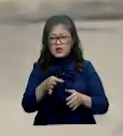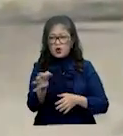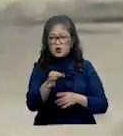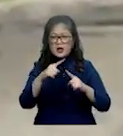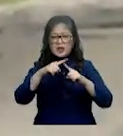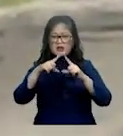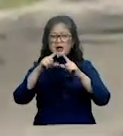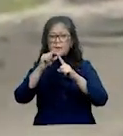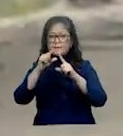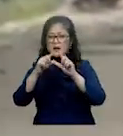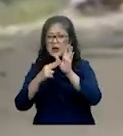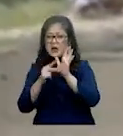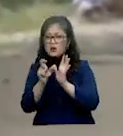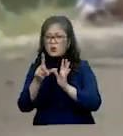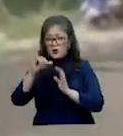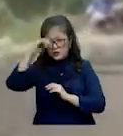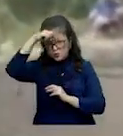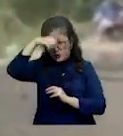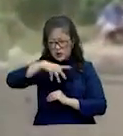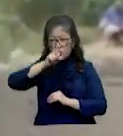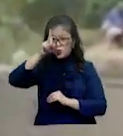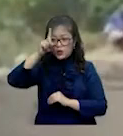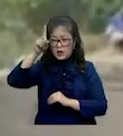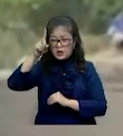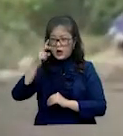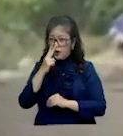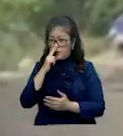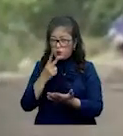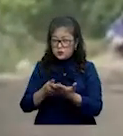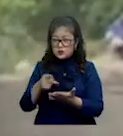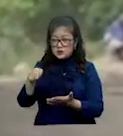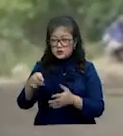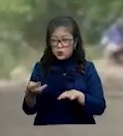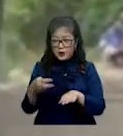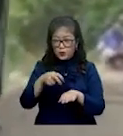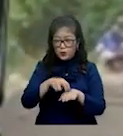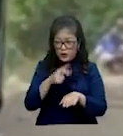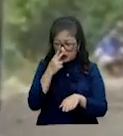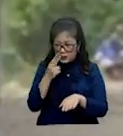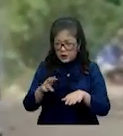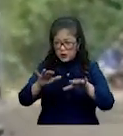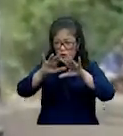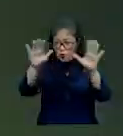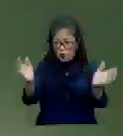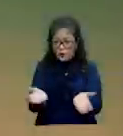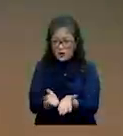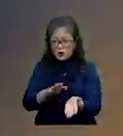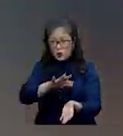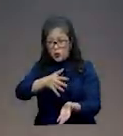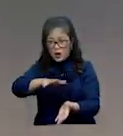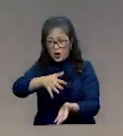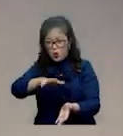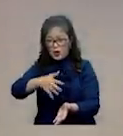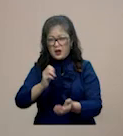Utara. Warga dan penumpang bus histeris melihat ban bus sebelah kanan terangkat dan membuat bus terguncang kuat. Rekaman video bus